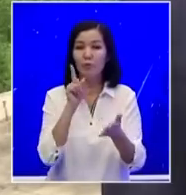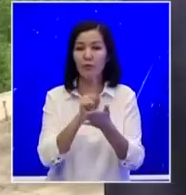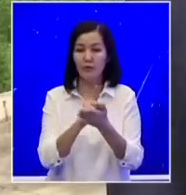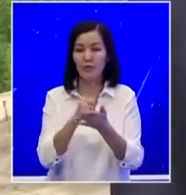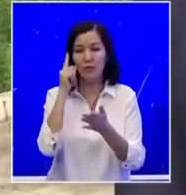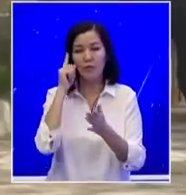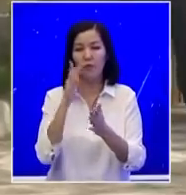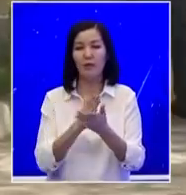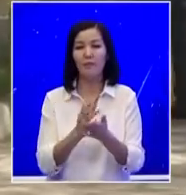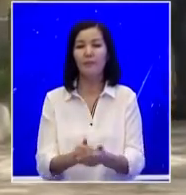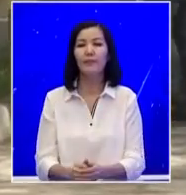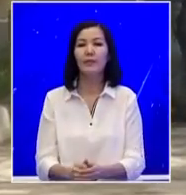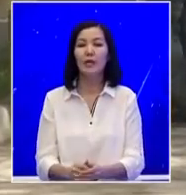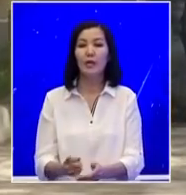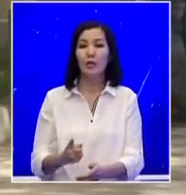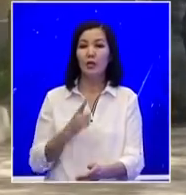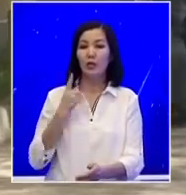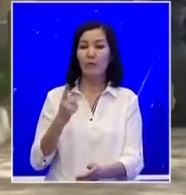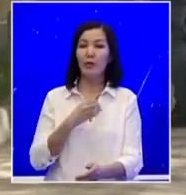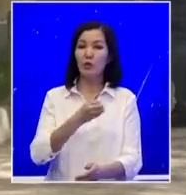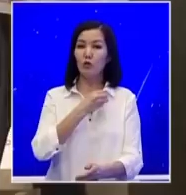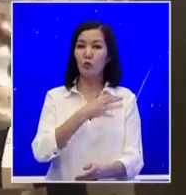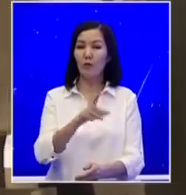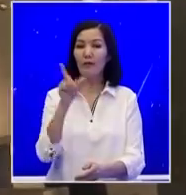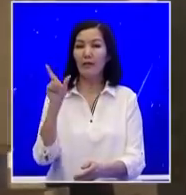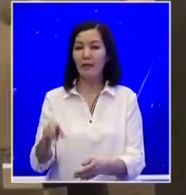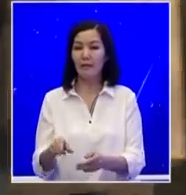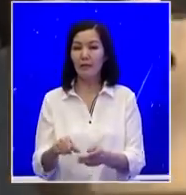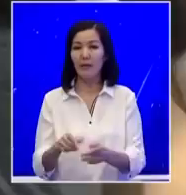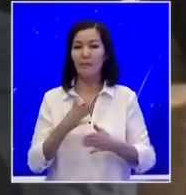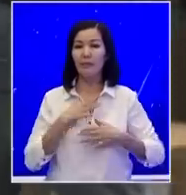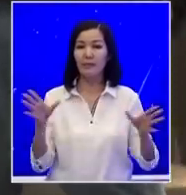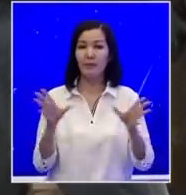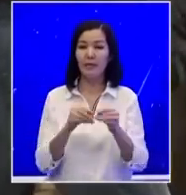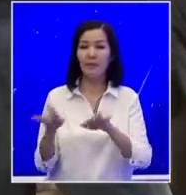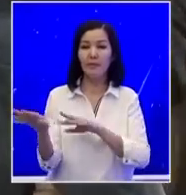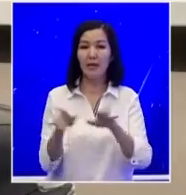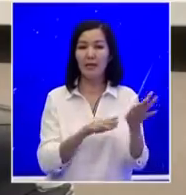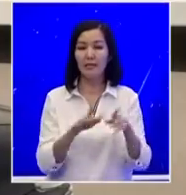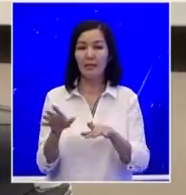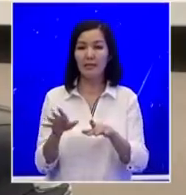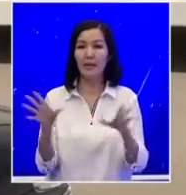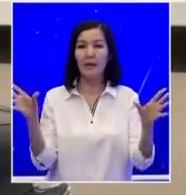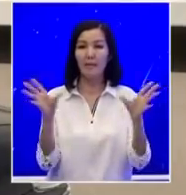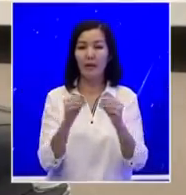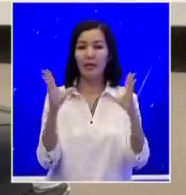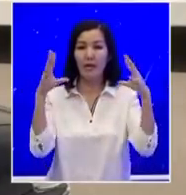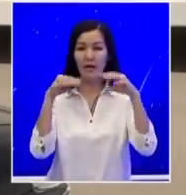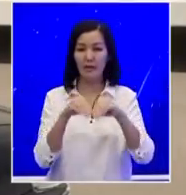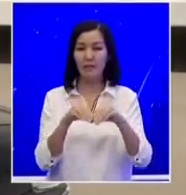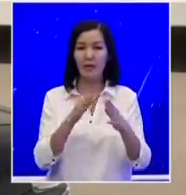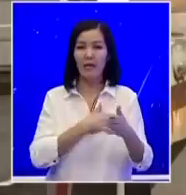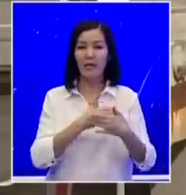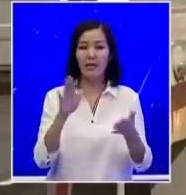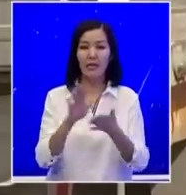керек деп мен ойлаймын. Шебердің қолы жомарттың малы ортақ дегендей біз біргеміз акциясы ағайынды біріктірді. Еріктілер